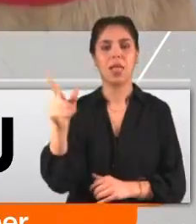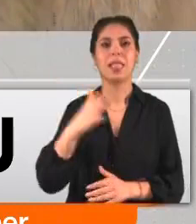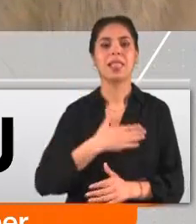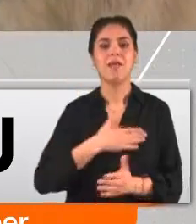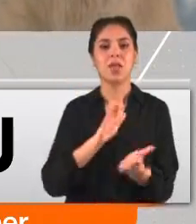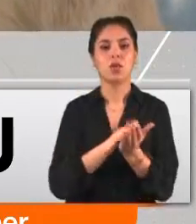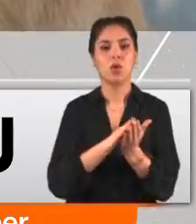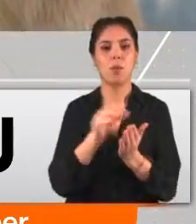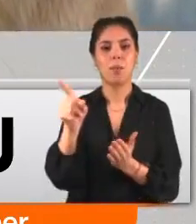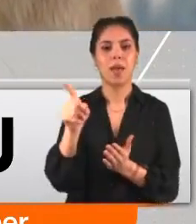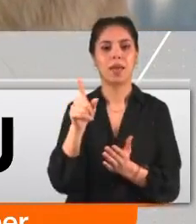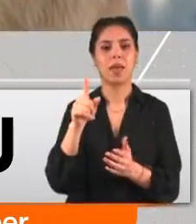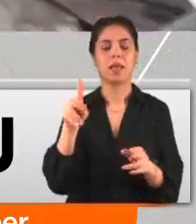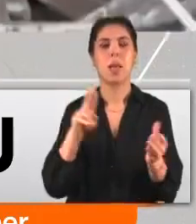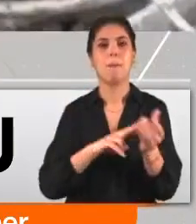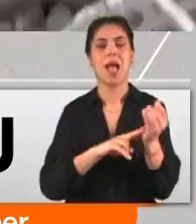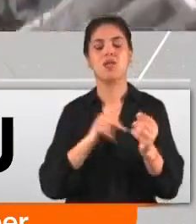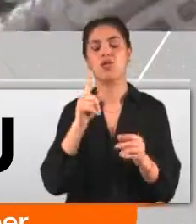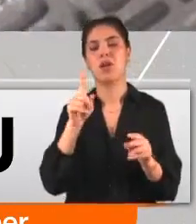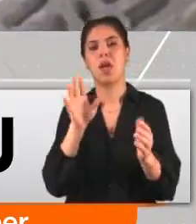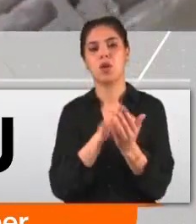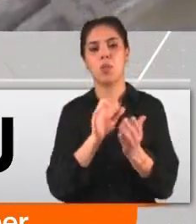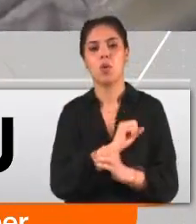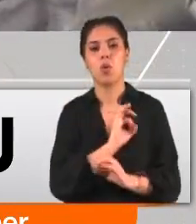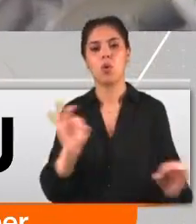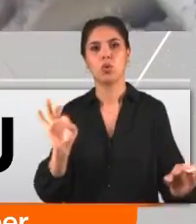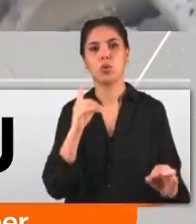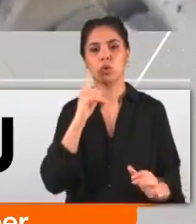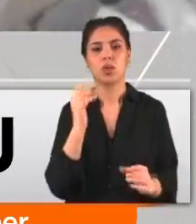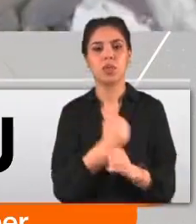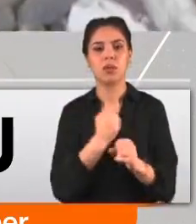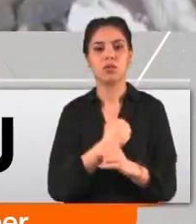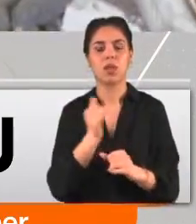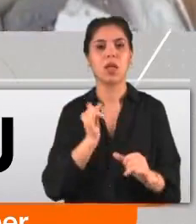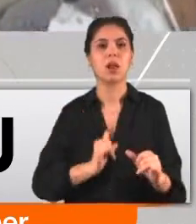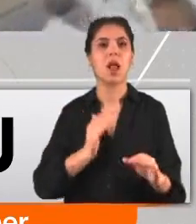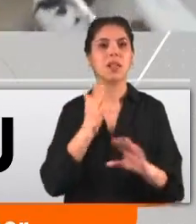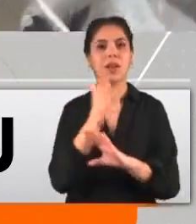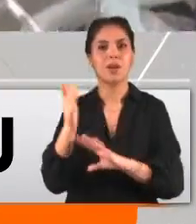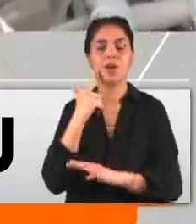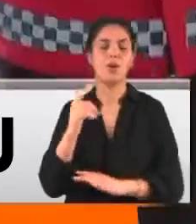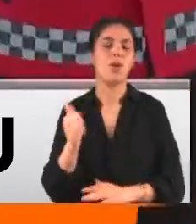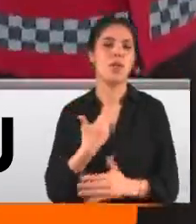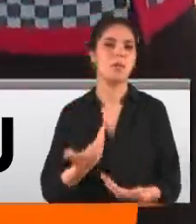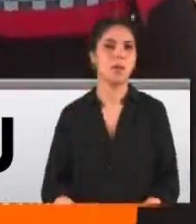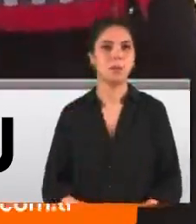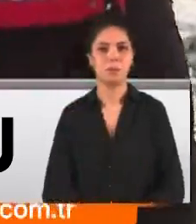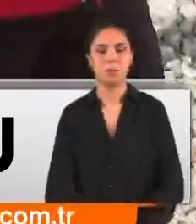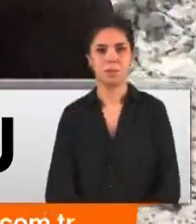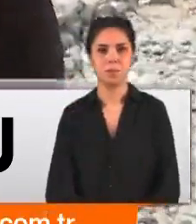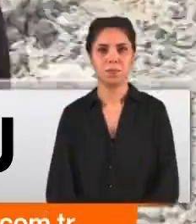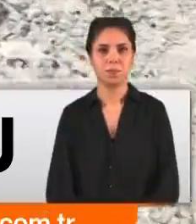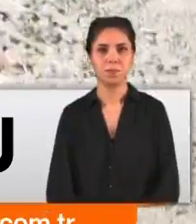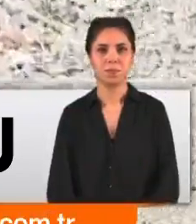biz cinsi Belçika Malinois. Korkusuz olması özellikle, enkazda çok rahat hareket edebiliyor olması önemli bizim için.